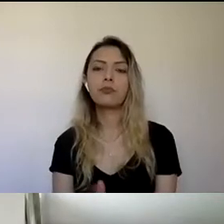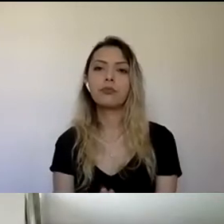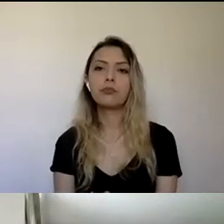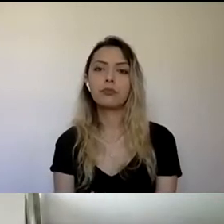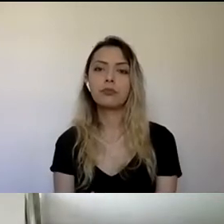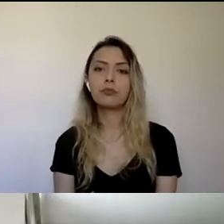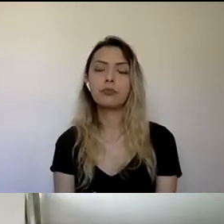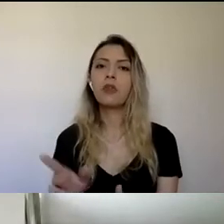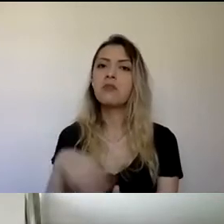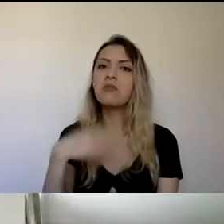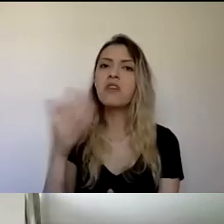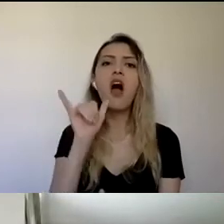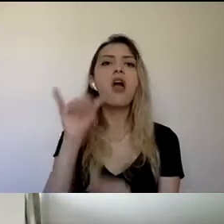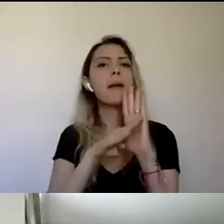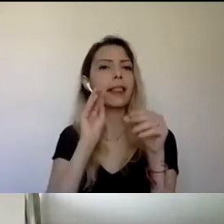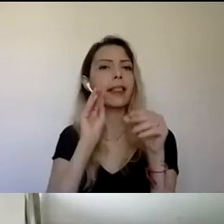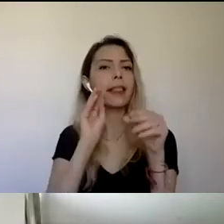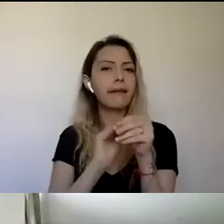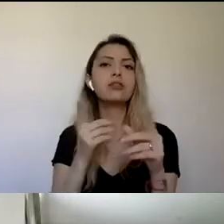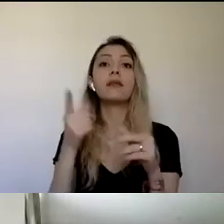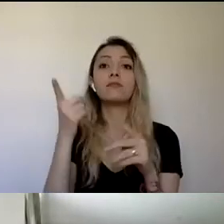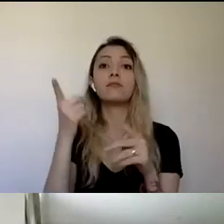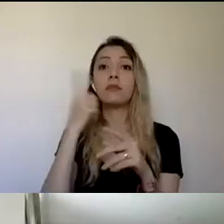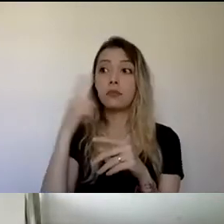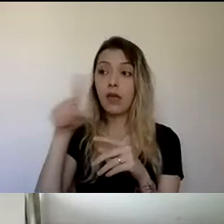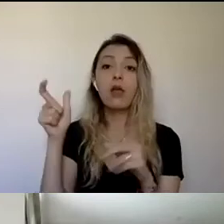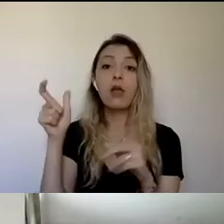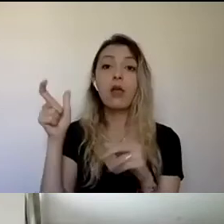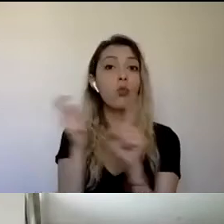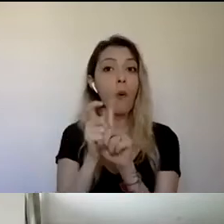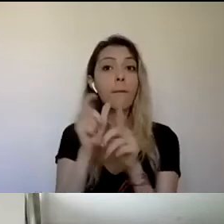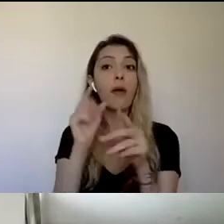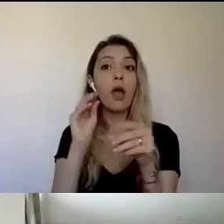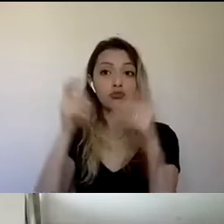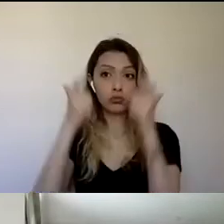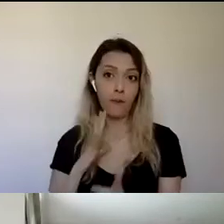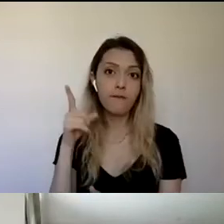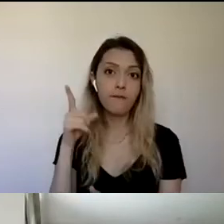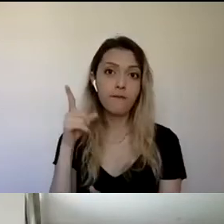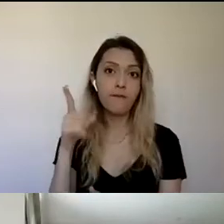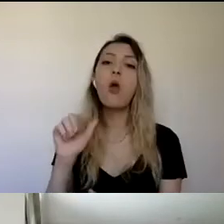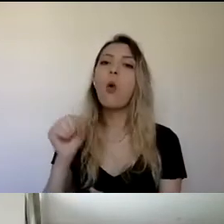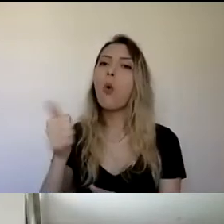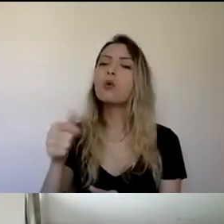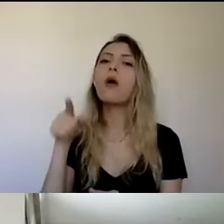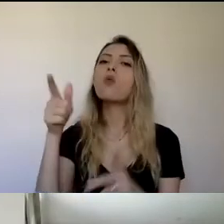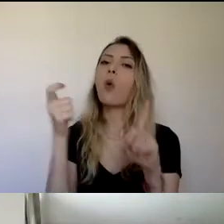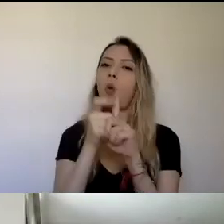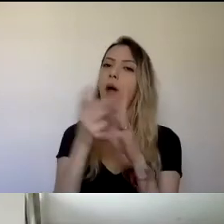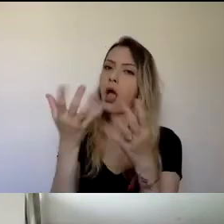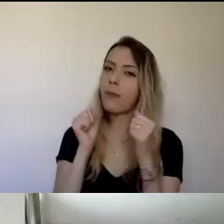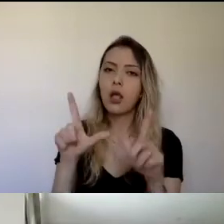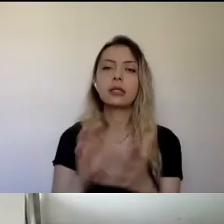içerisinde devlet önlemekle yükümlüdür diyor. O zaman önlemeyi almanız gerekiyor öz nitelik